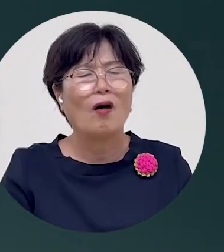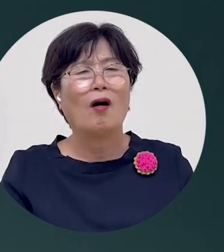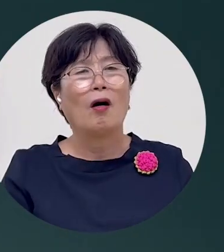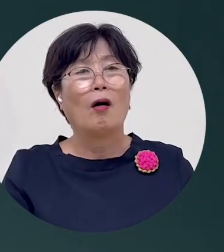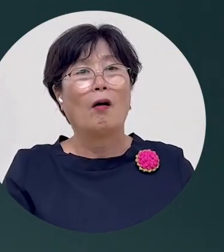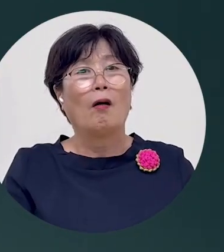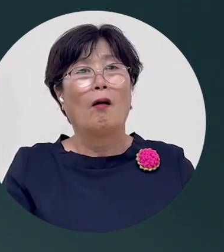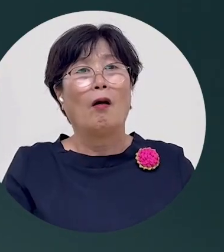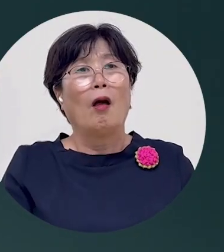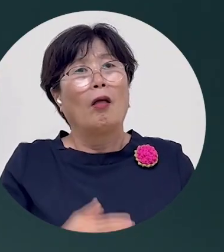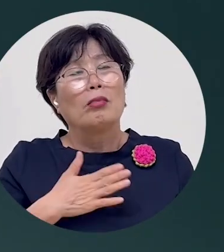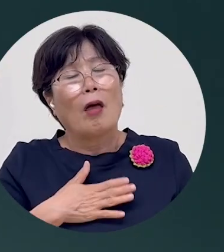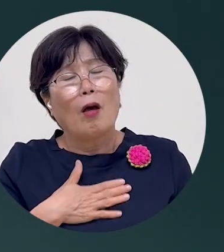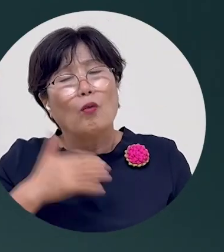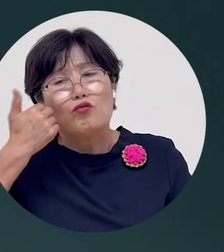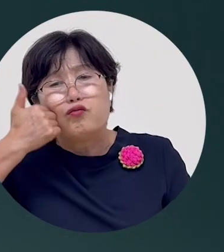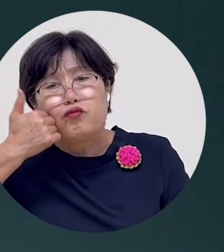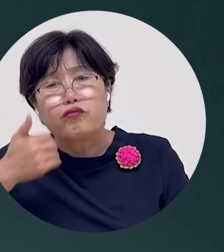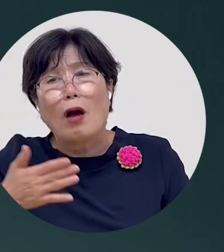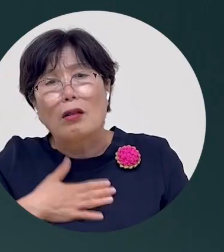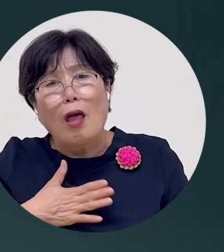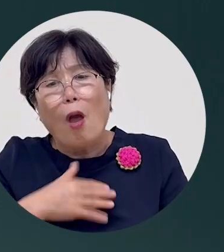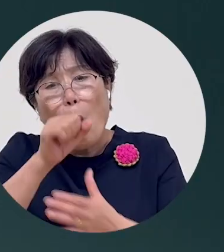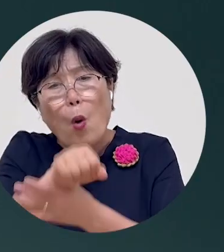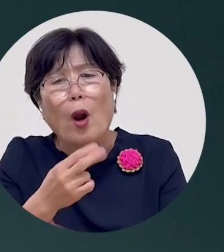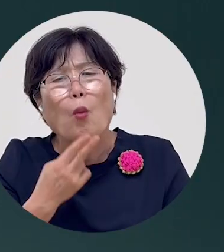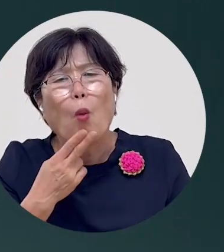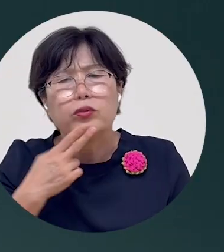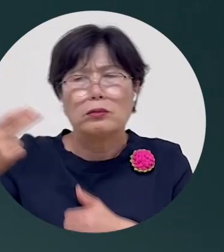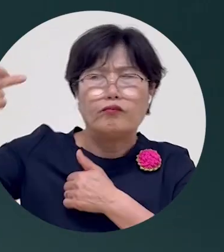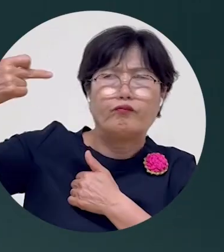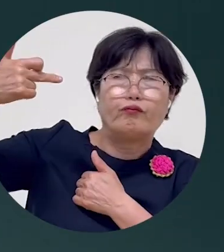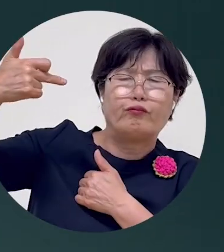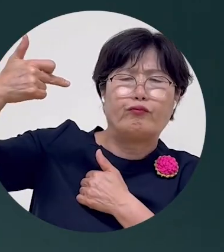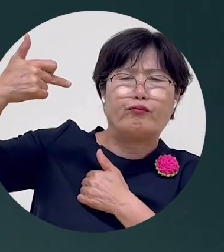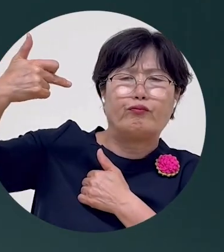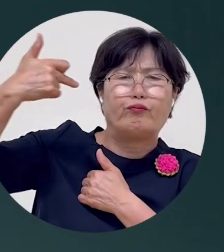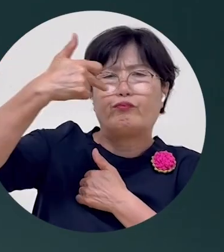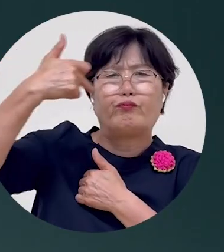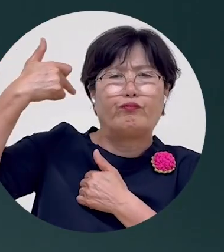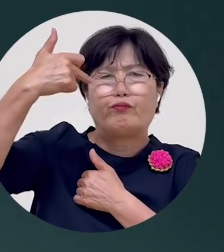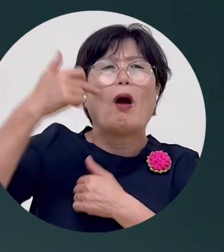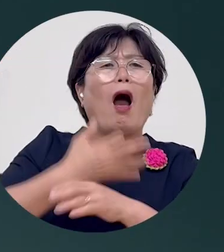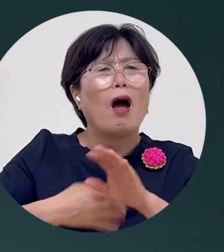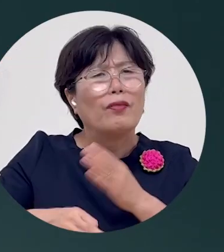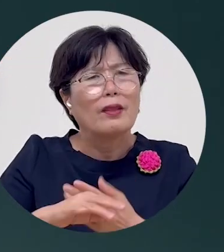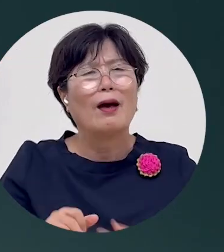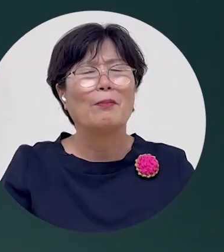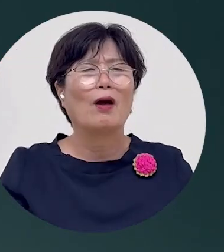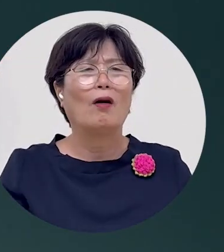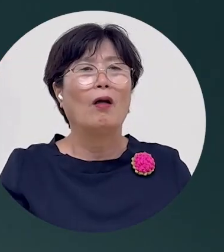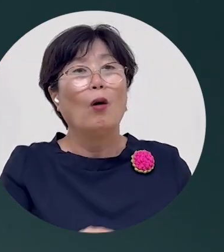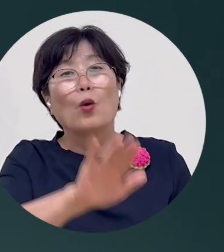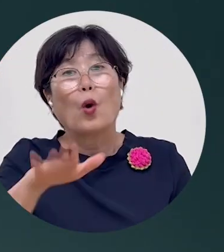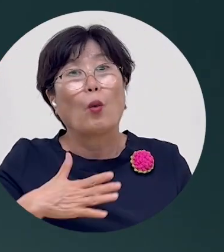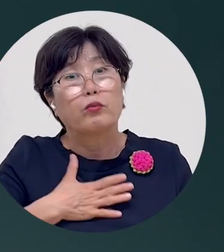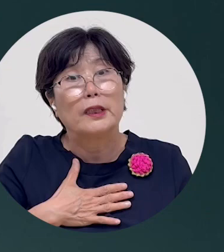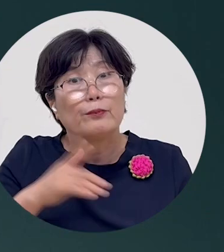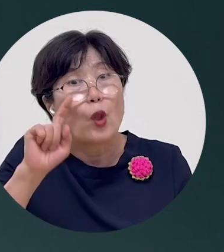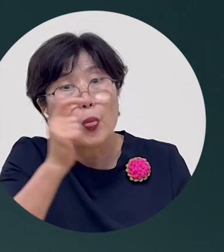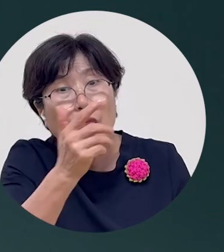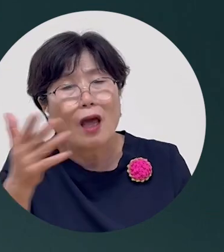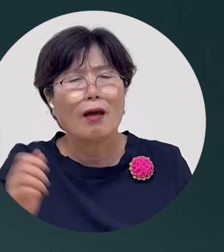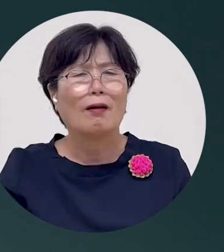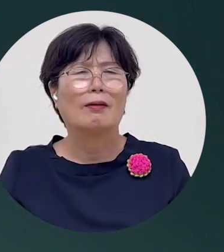누군가가 내 허락도 없이 나의 일거수일투족을 지켜보고 한다면은 여러분 기분이 어떨